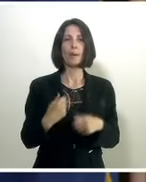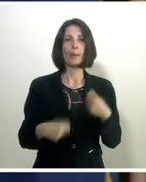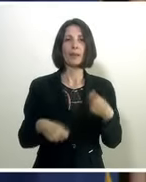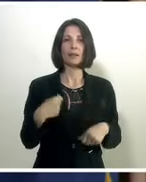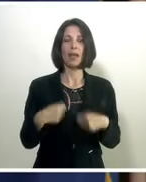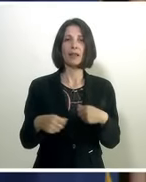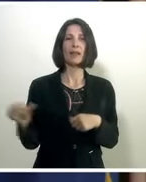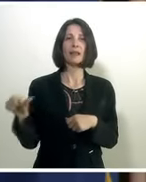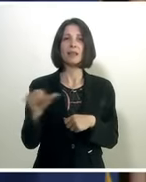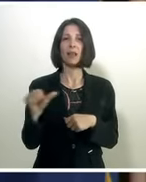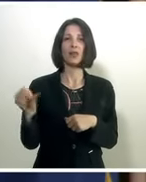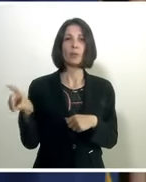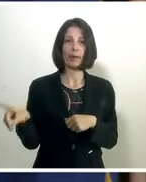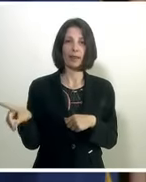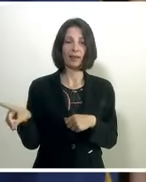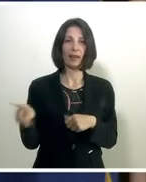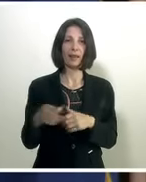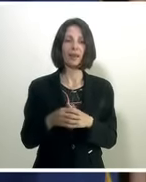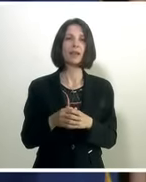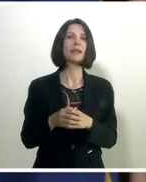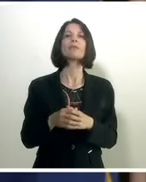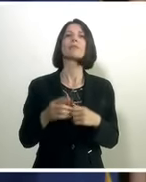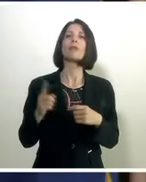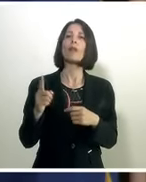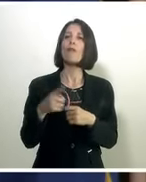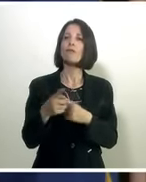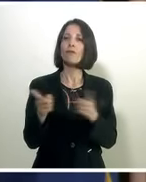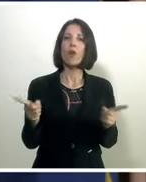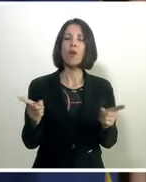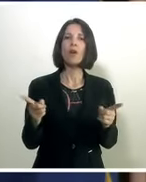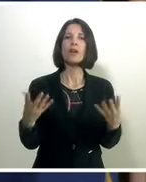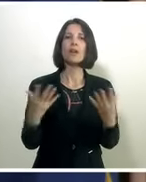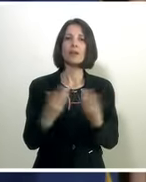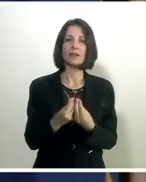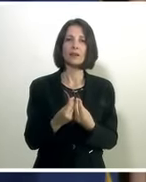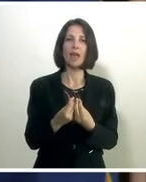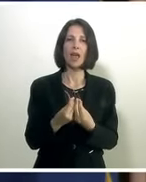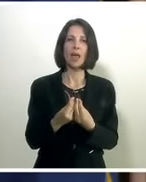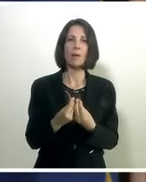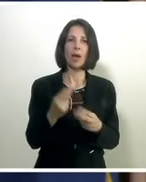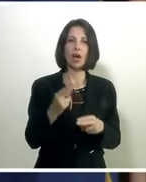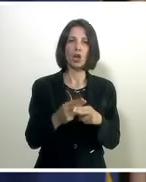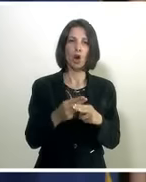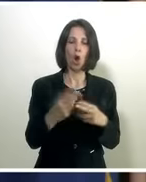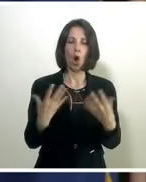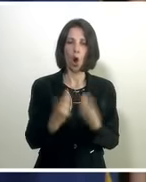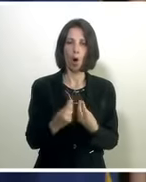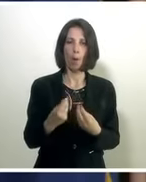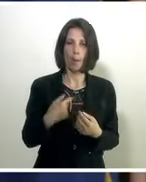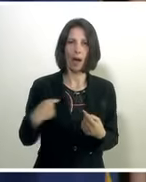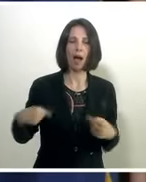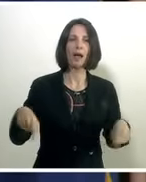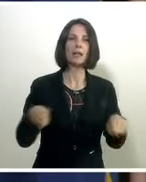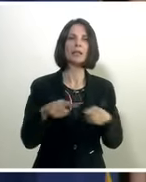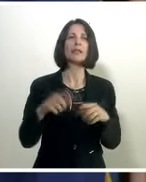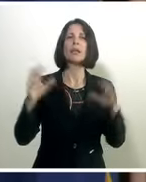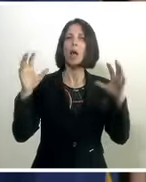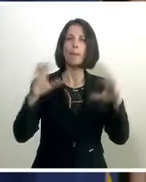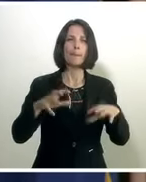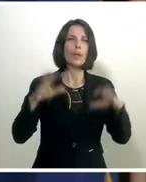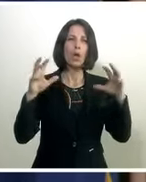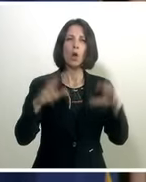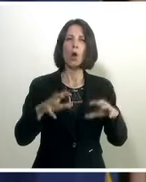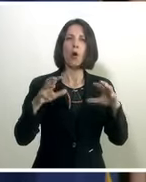voi tutti tornerete a Roma con me insieme ad Enrico e sotto una pioggia incessante tantissime